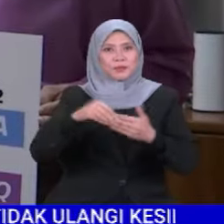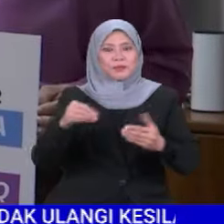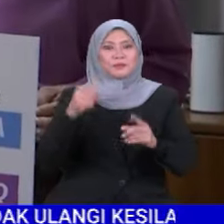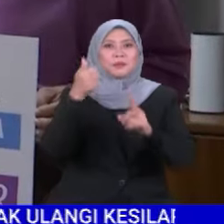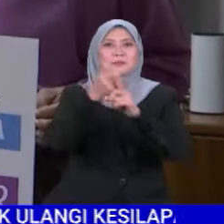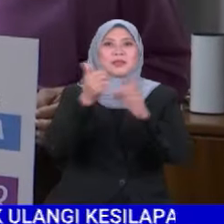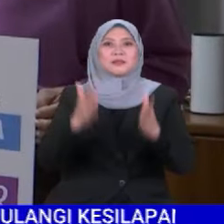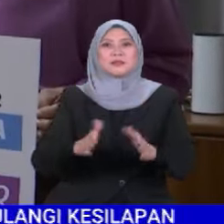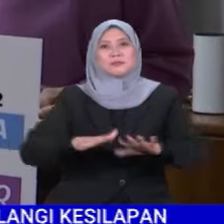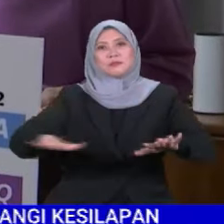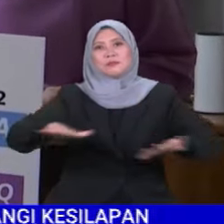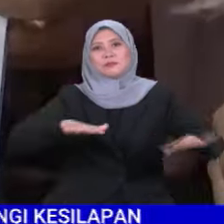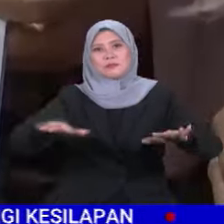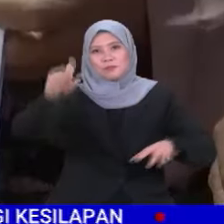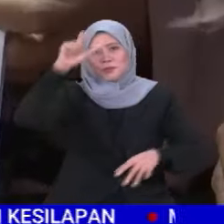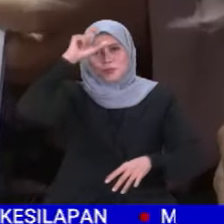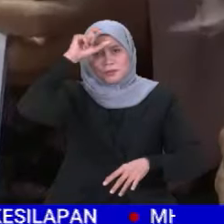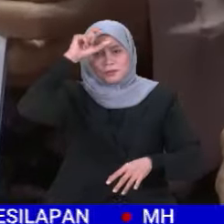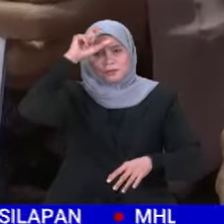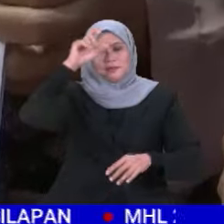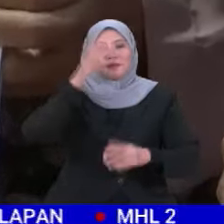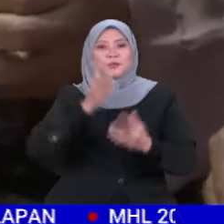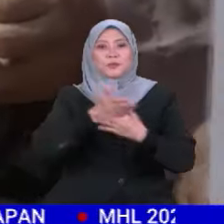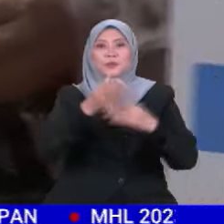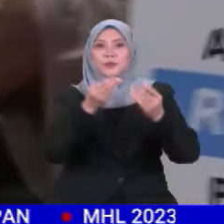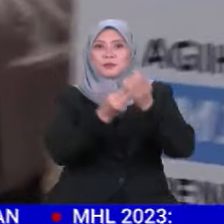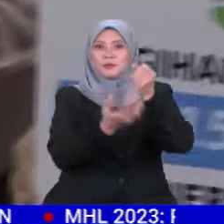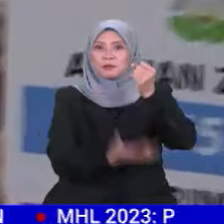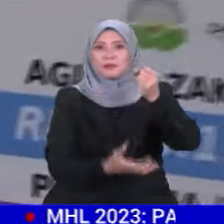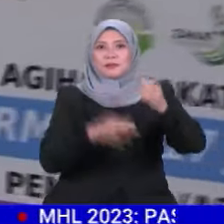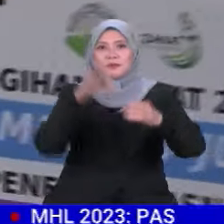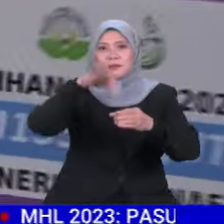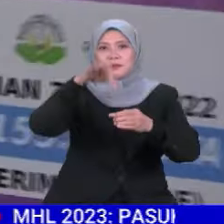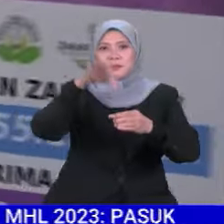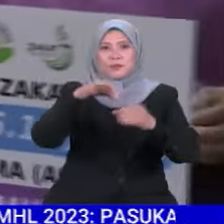mangsa gempa bumi Turki menerusi tabung bantuan kemanusiaan.